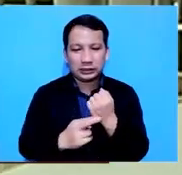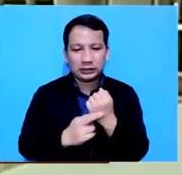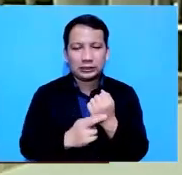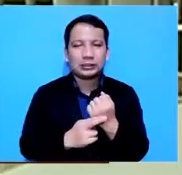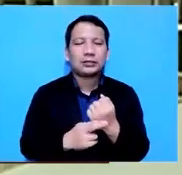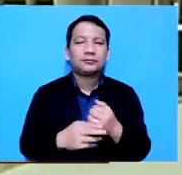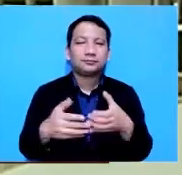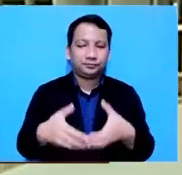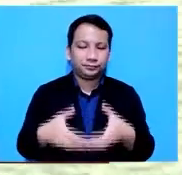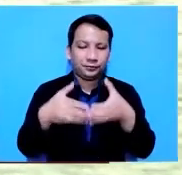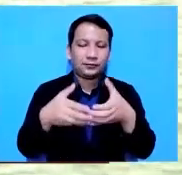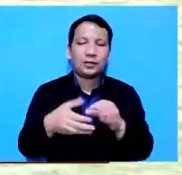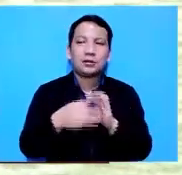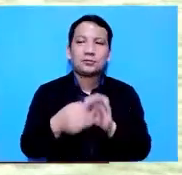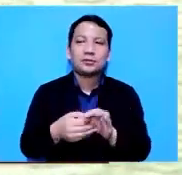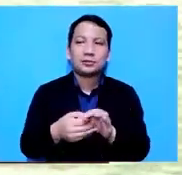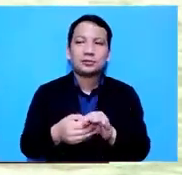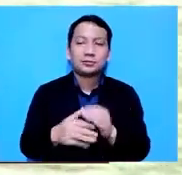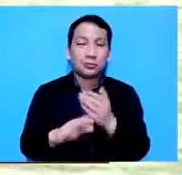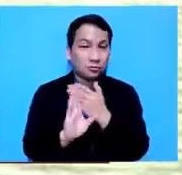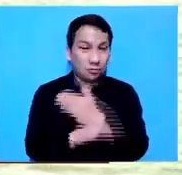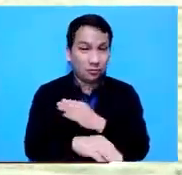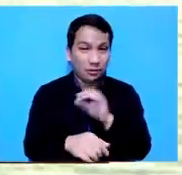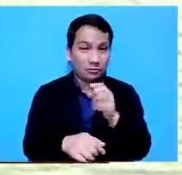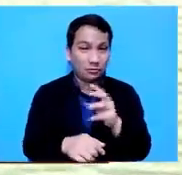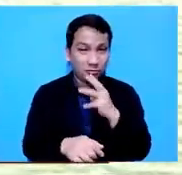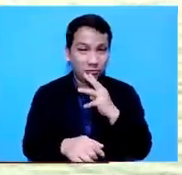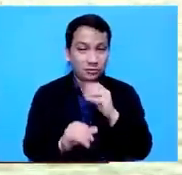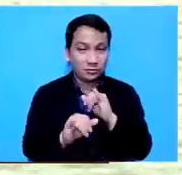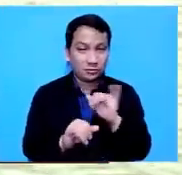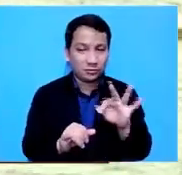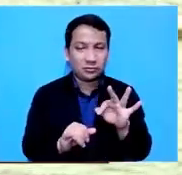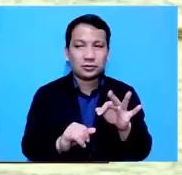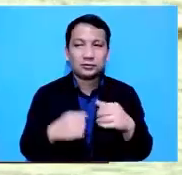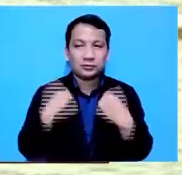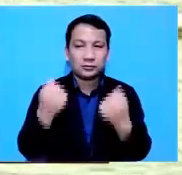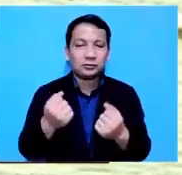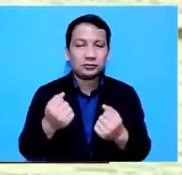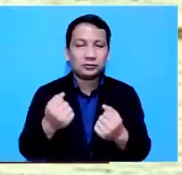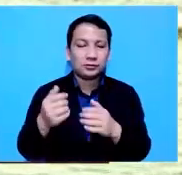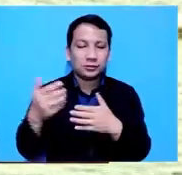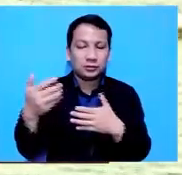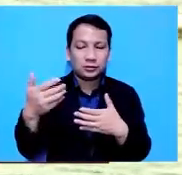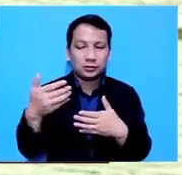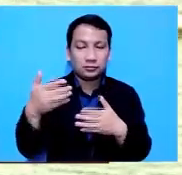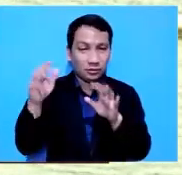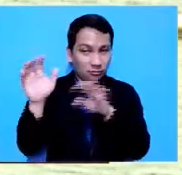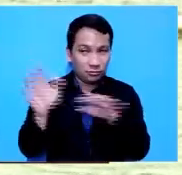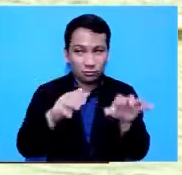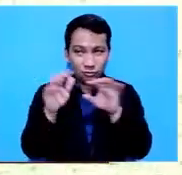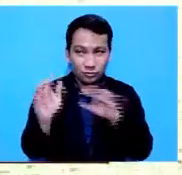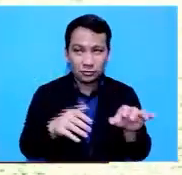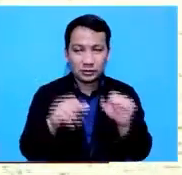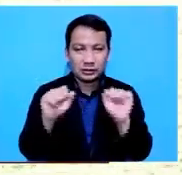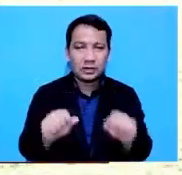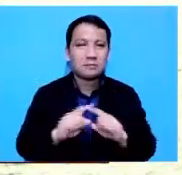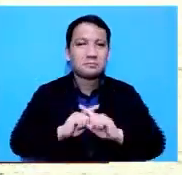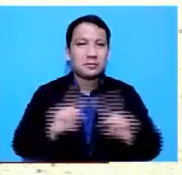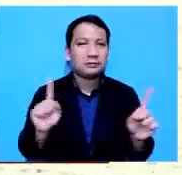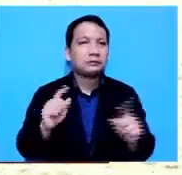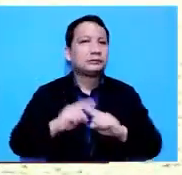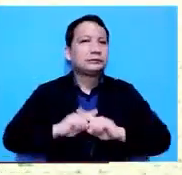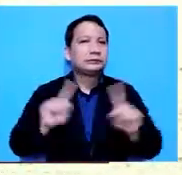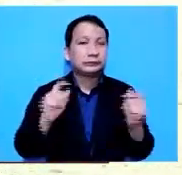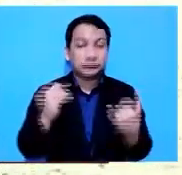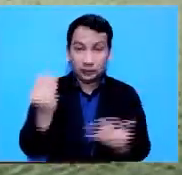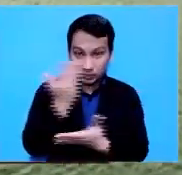naman daw, nababawi ang nawawalang tubig sa mga dam pagsapit ng habagat season o tag-ulan. Yun nga lang, iba raw ang